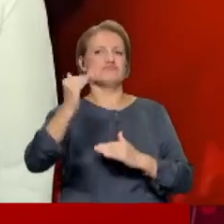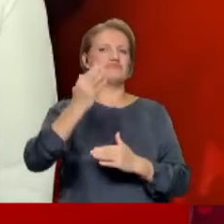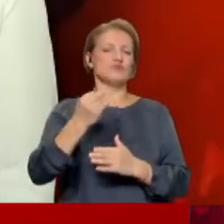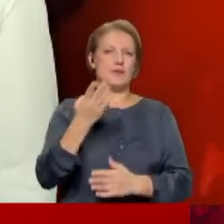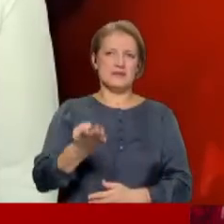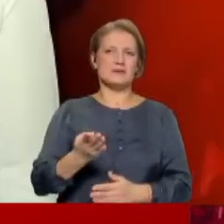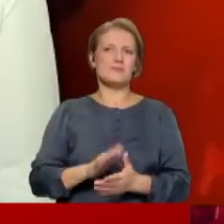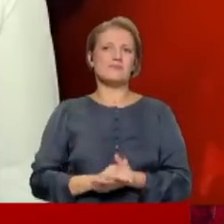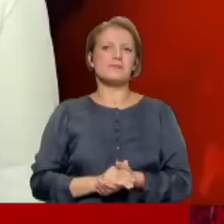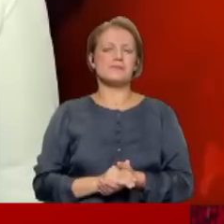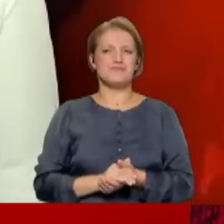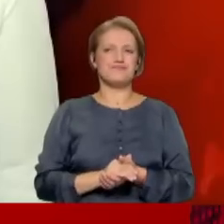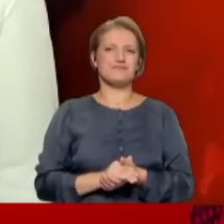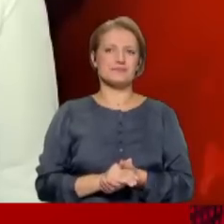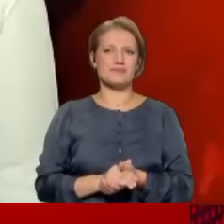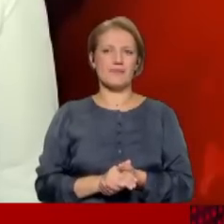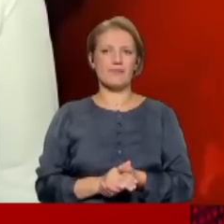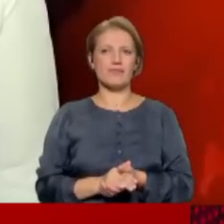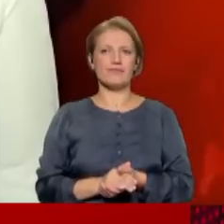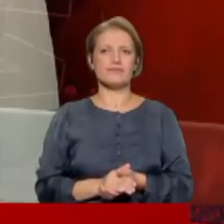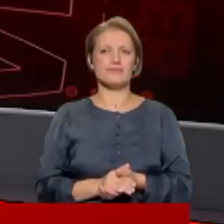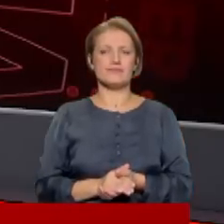karşıya kalma durum söz konusu.